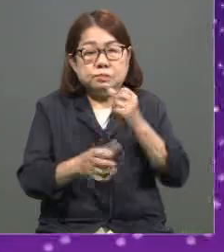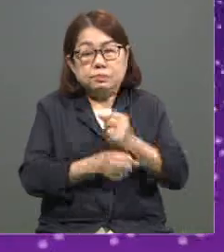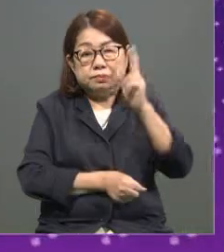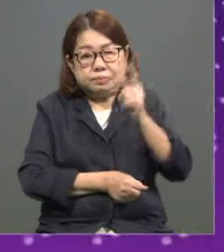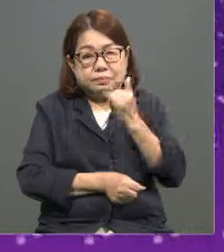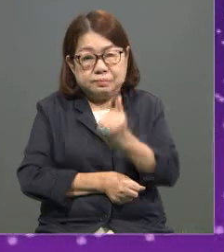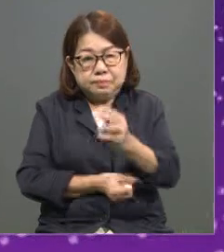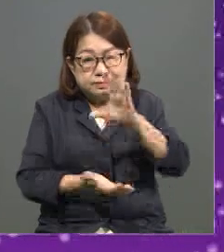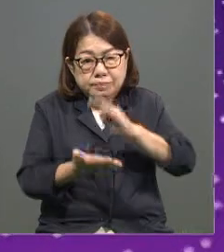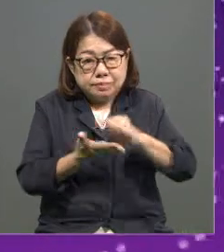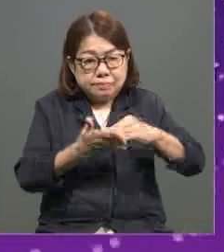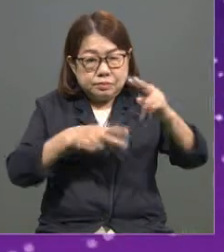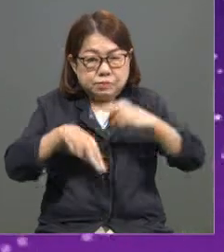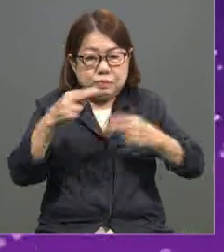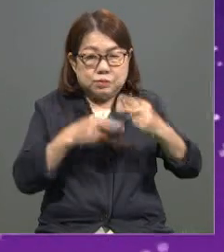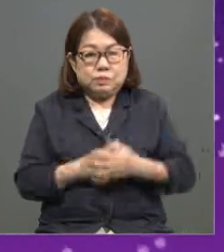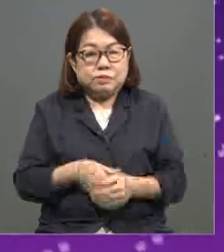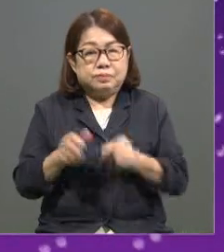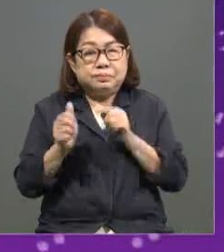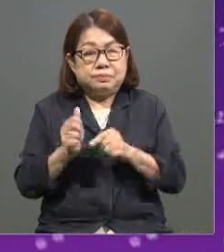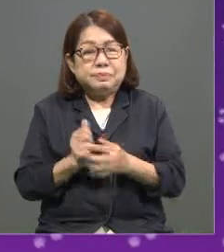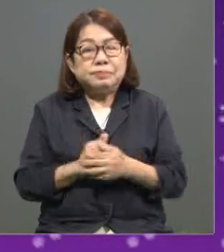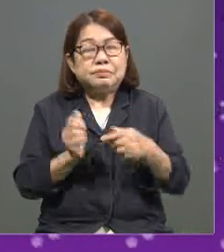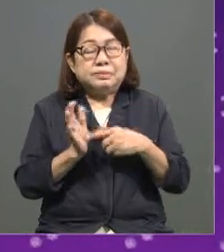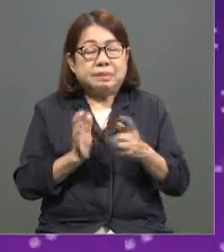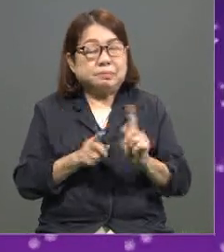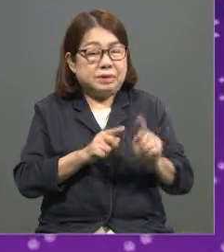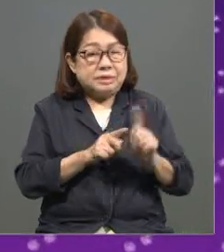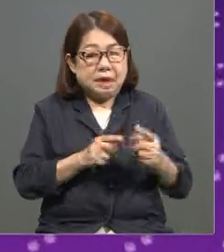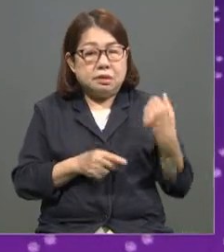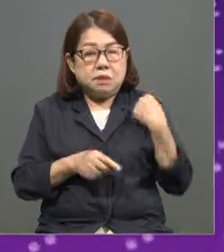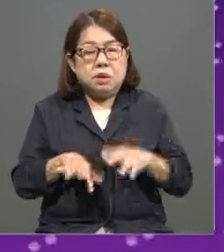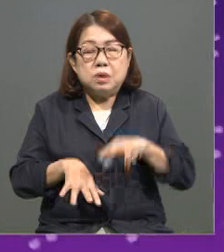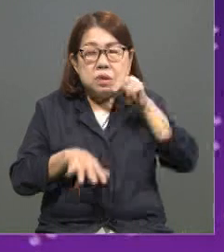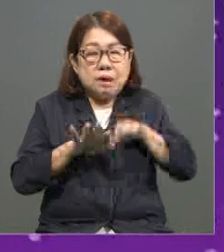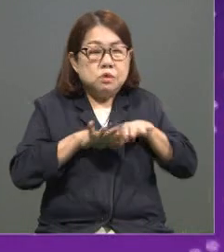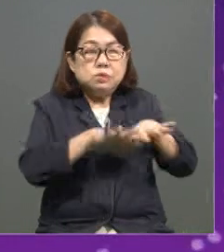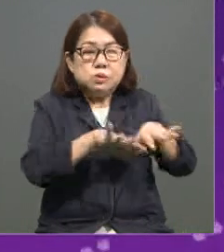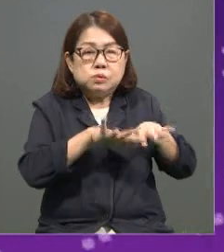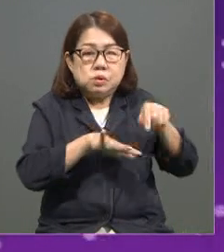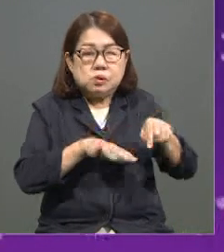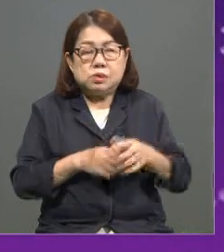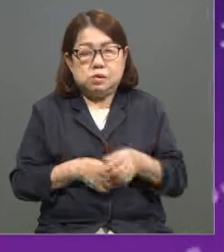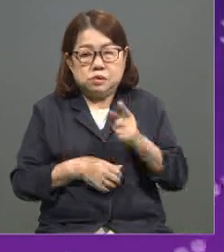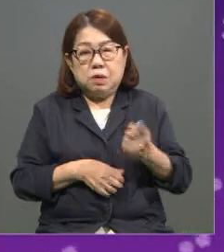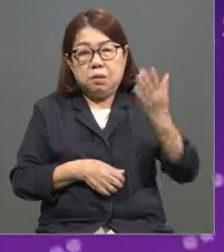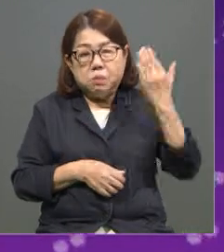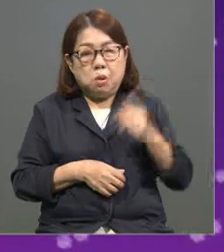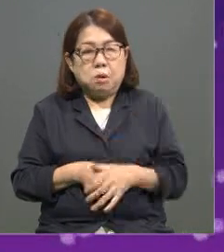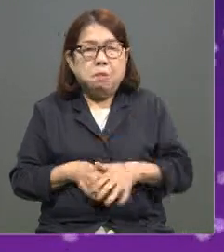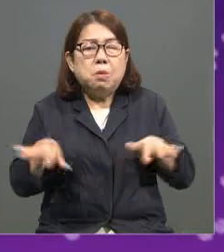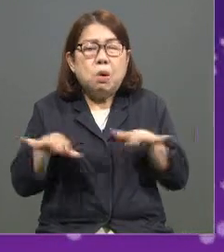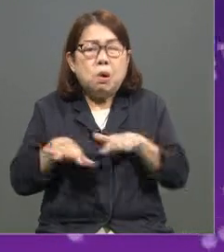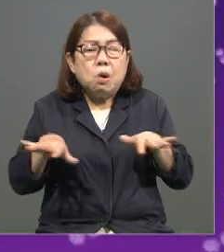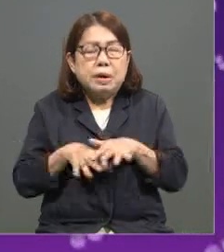หลายจุดนะคะที่ที่ผักไหก็ถึงถือว่าเป็น 1ทุ่งรับน้ำชาวบ้านเนี่ยบอกว่าเอาจริงๆเมื่อก่อนมันไม่ได้หนักขนาดนี้ก็แน่